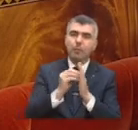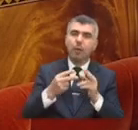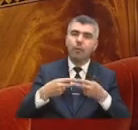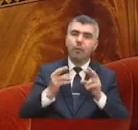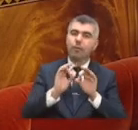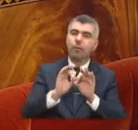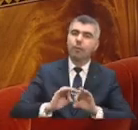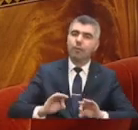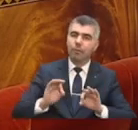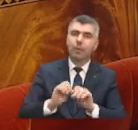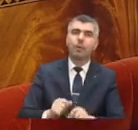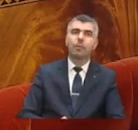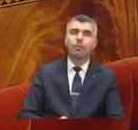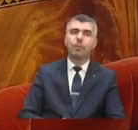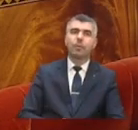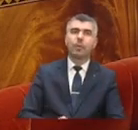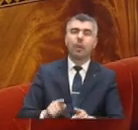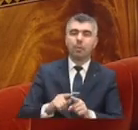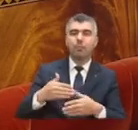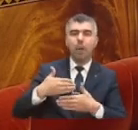المطلب ديال السيد النائب. لكن